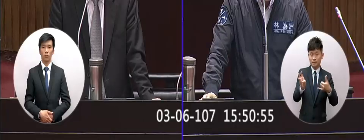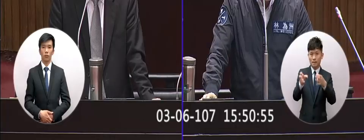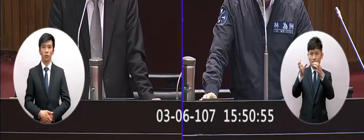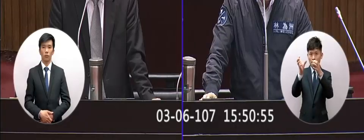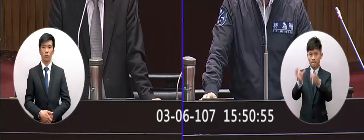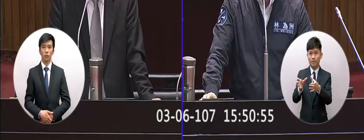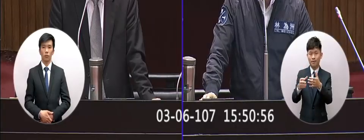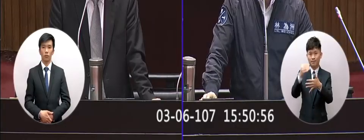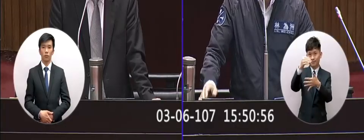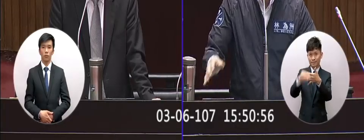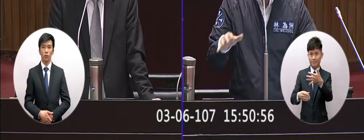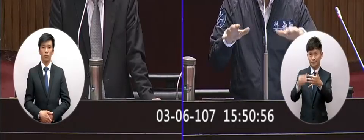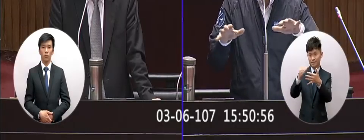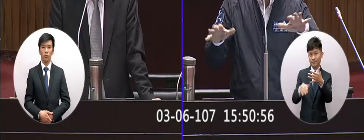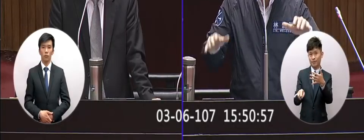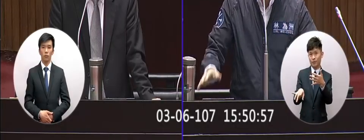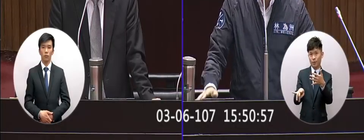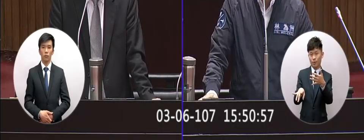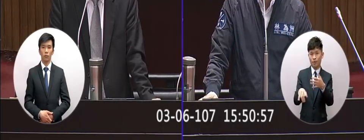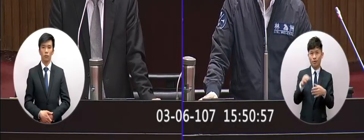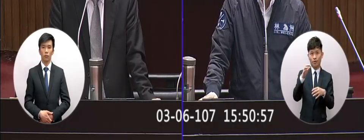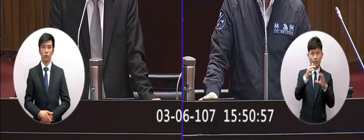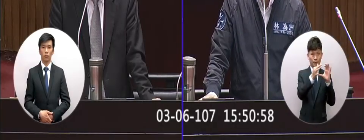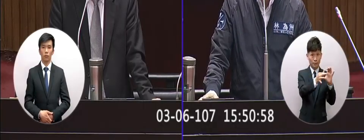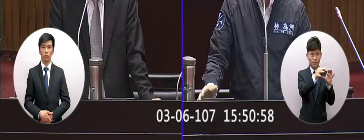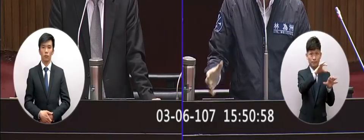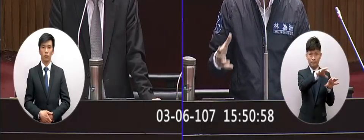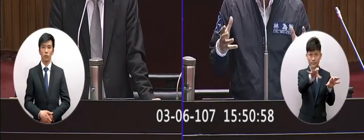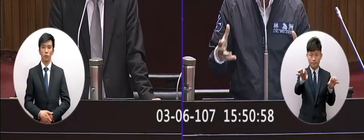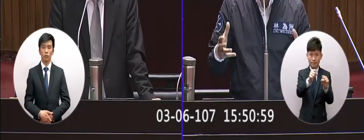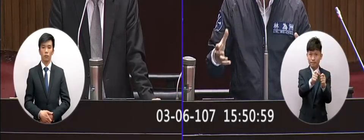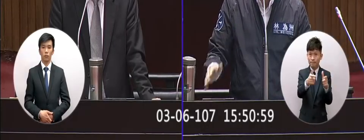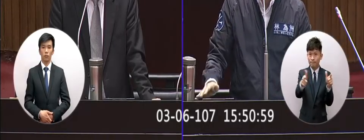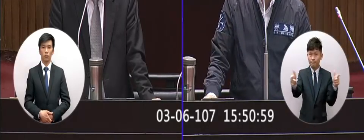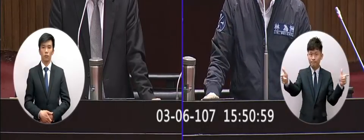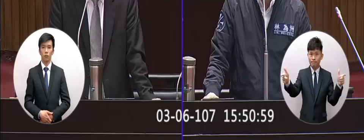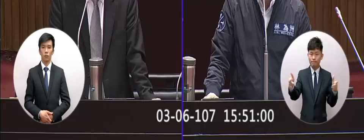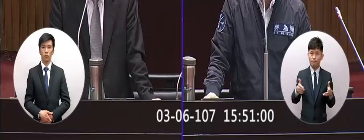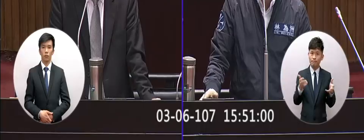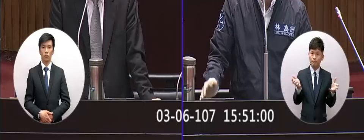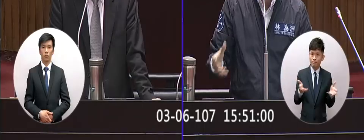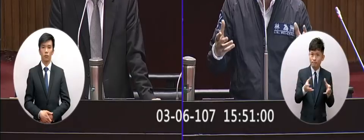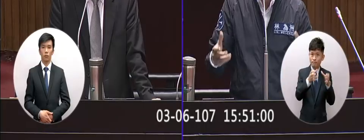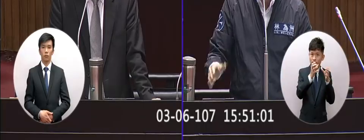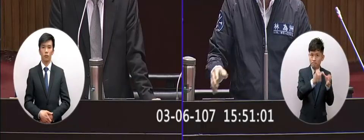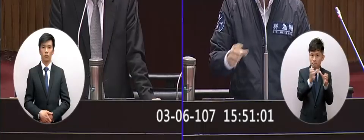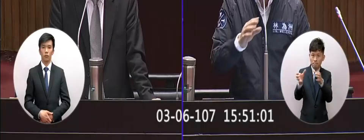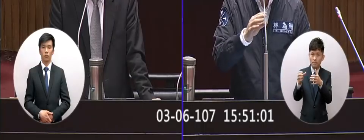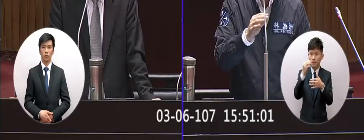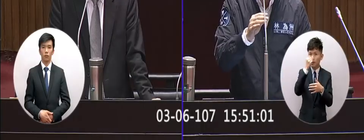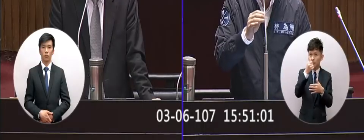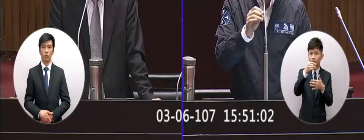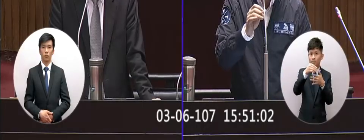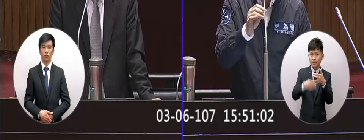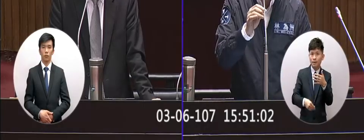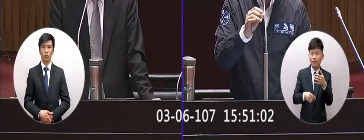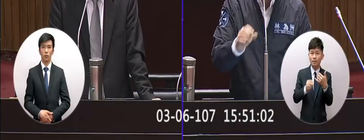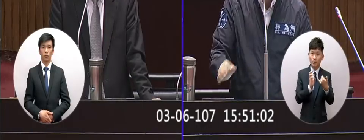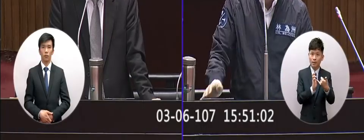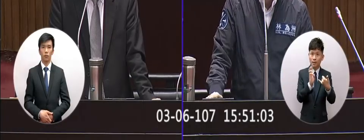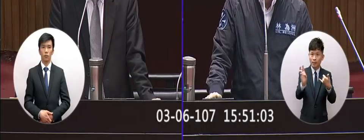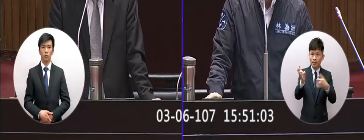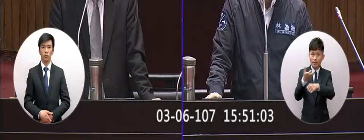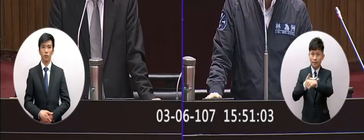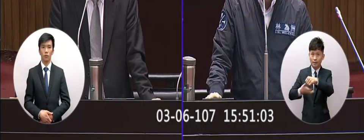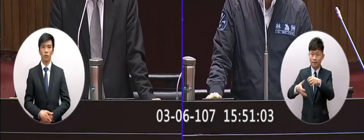例，就是针对不同区域啊、哦，有一些建设的啊、特别的条例，有离岛建设